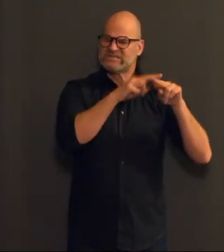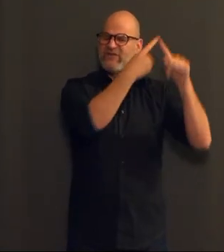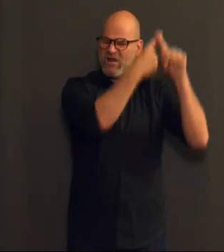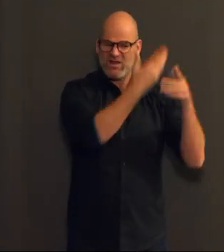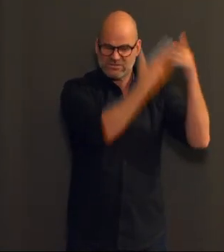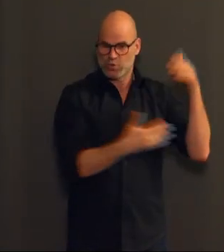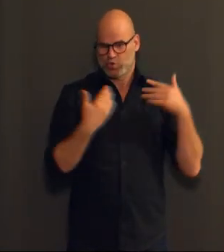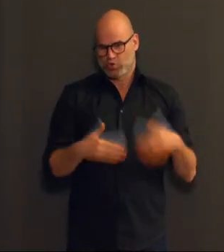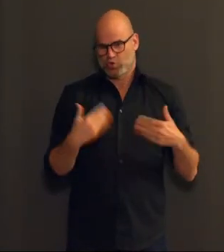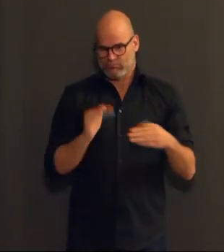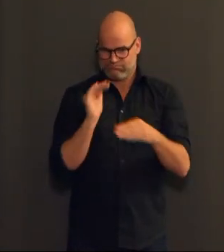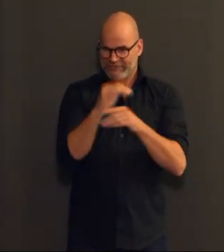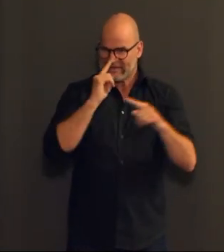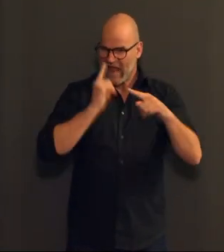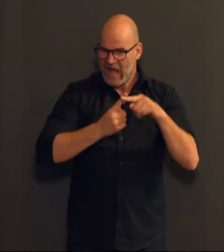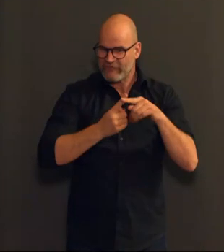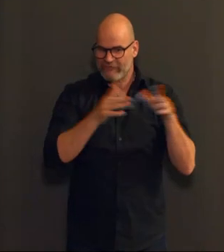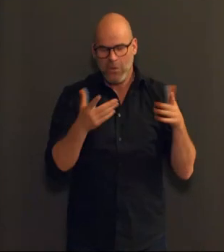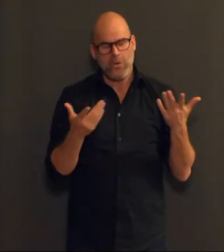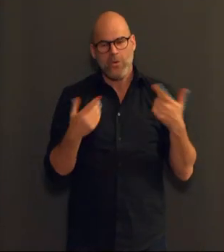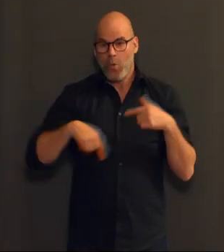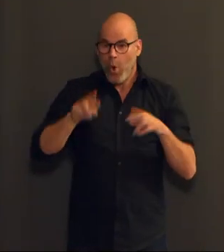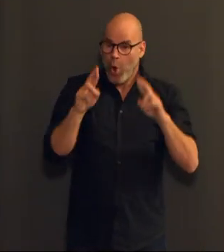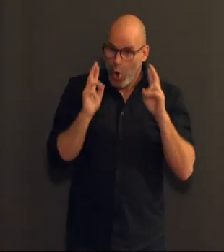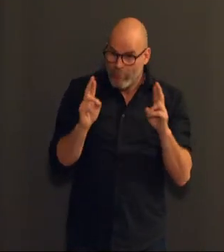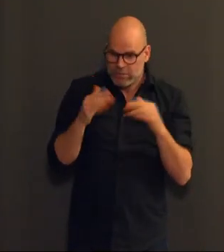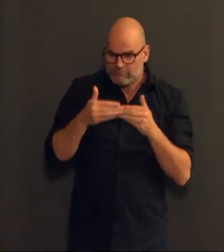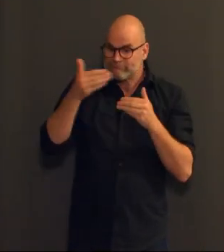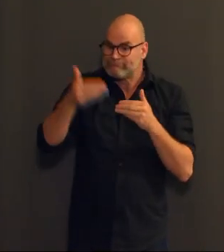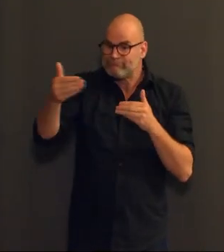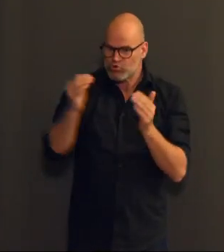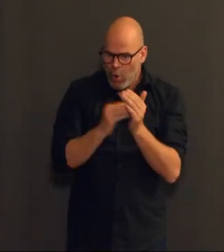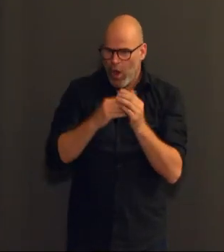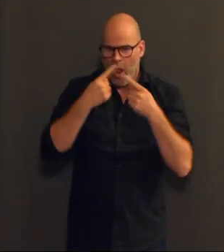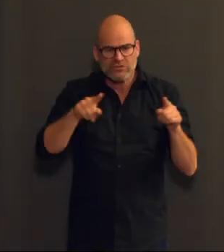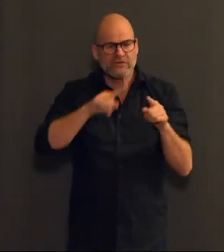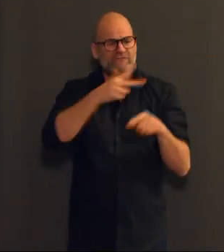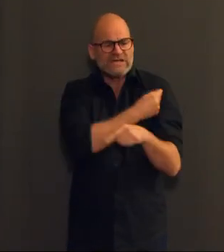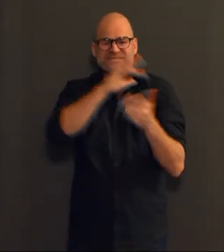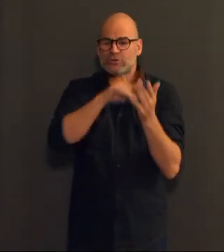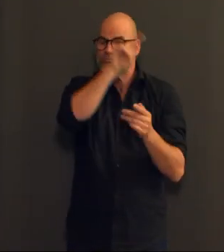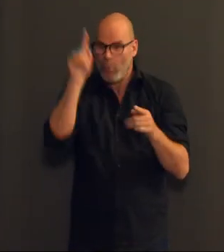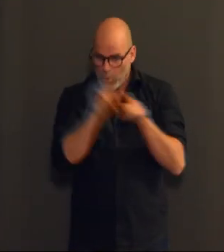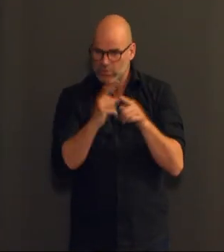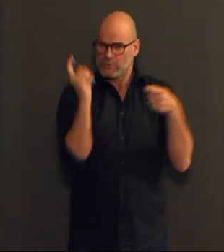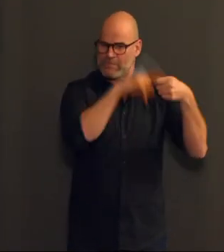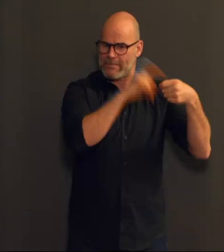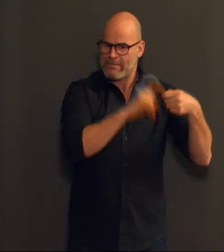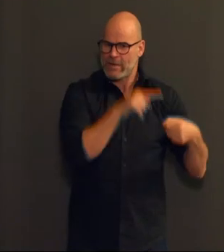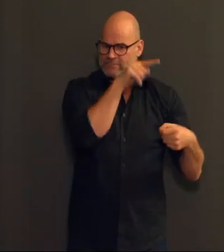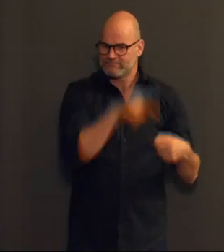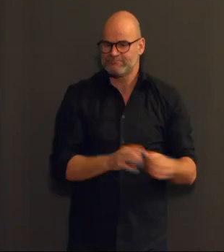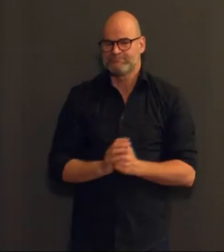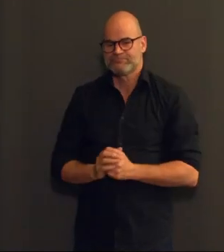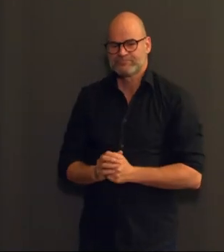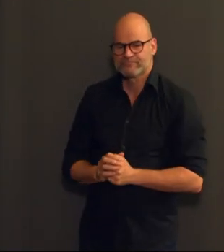geleden, werden er al meer dan 16.000 mensen eerder opgeroepen. Het gaat in de overgrote meerderheid om